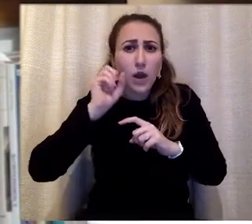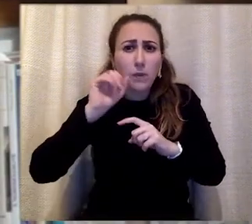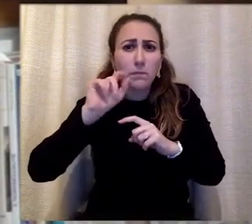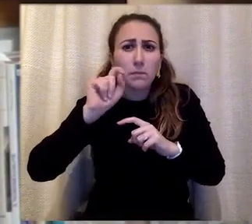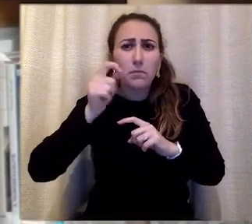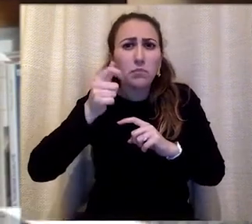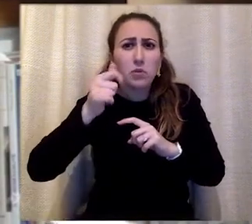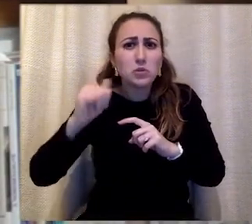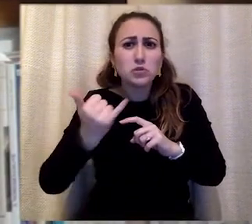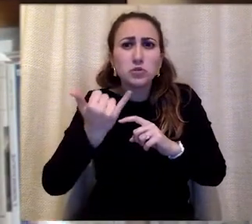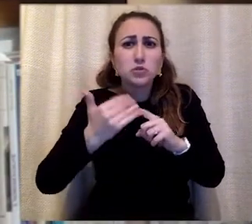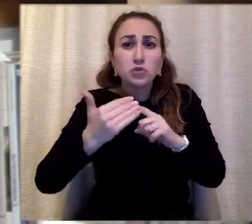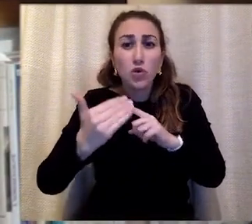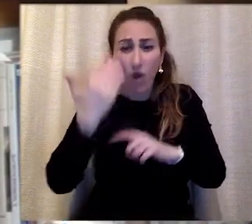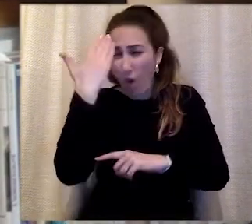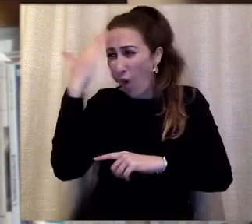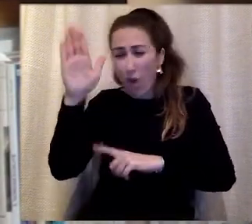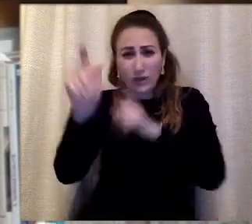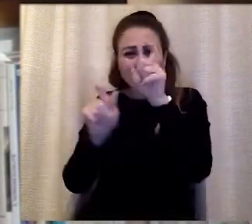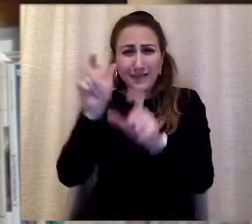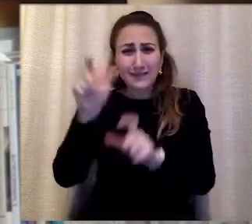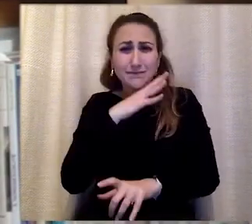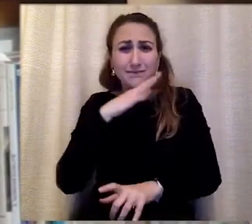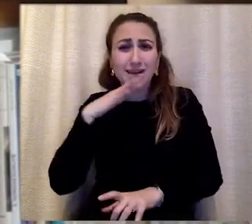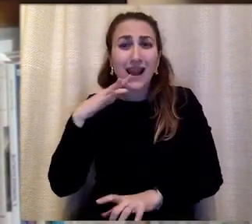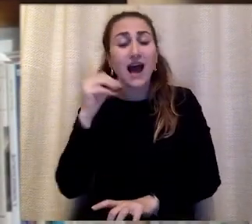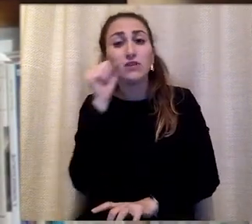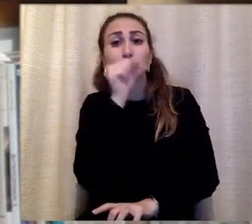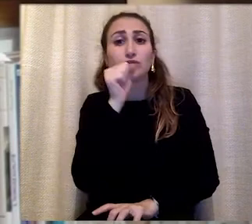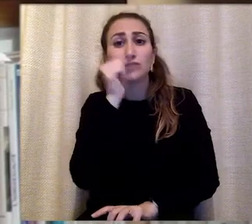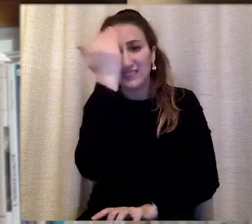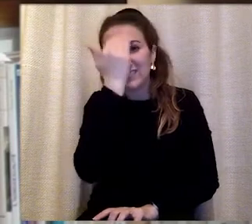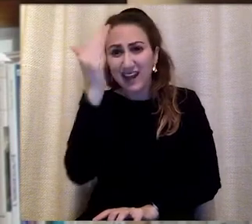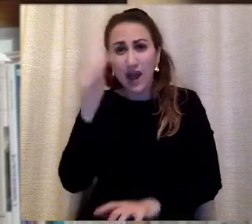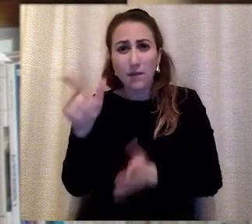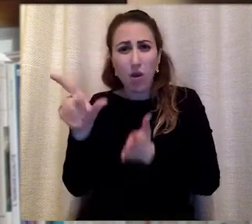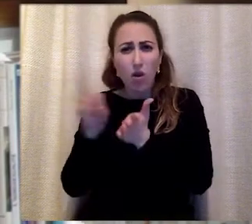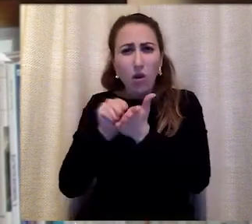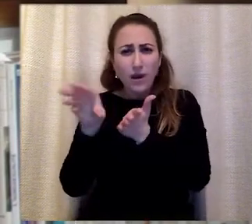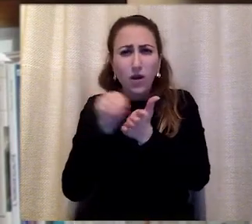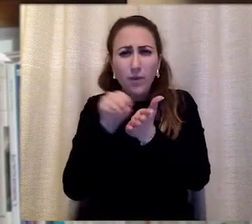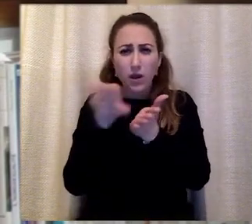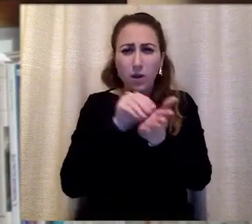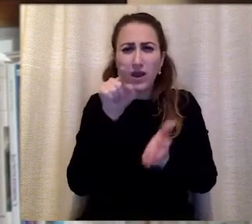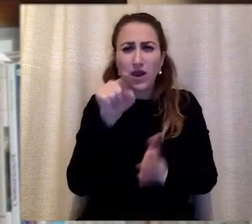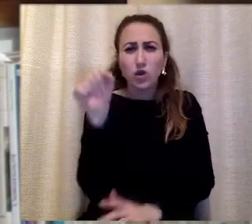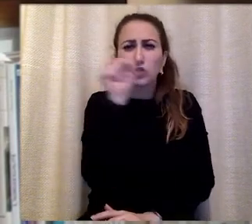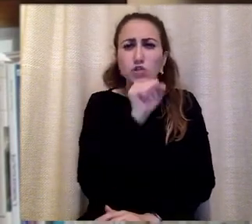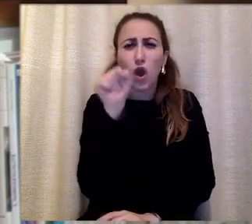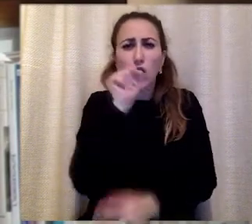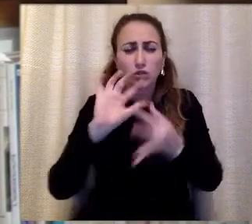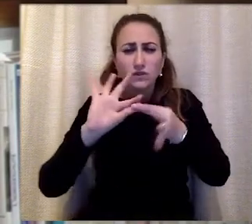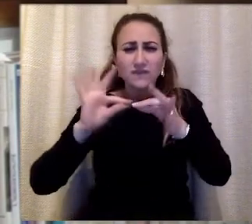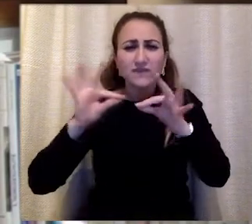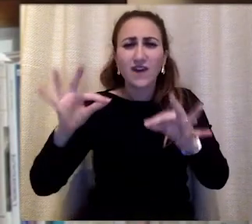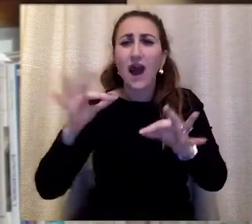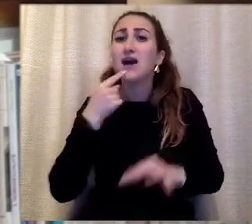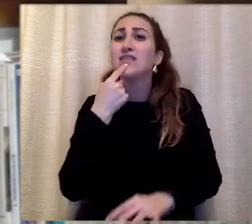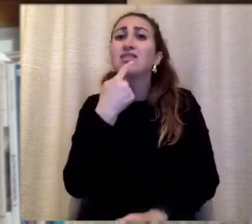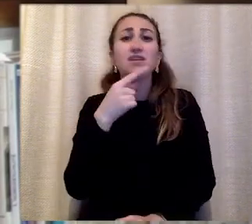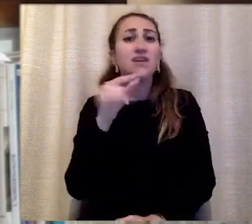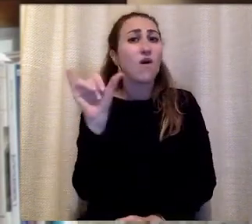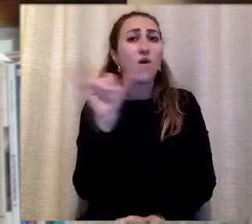tient la terre, il tient la vie dans ses mains. Oh, qu'il est bon de nous rappeler, en ces temps